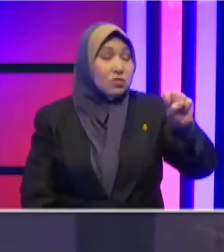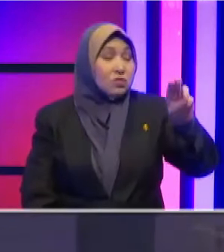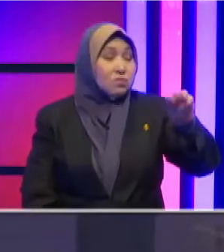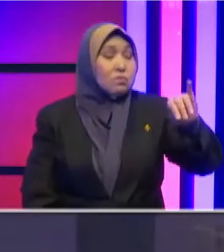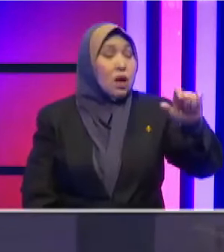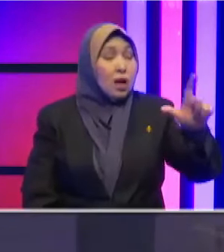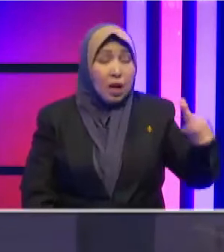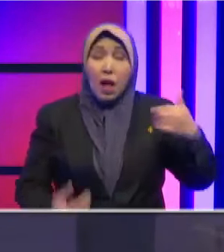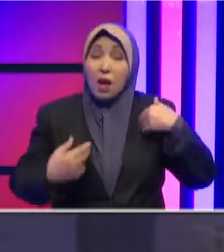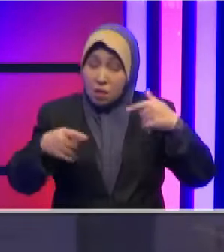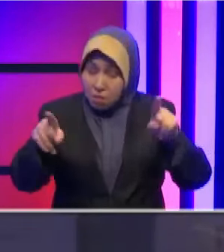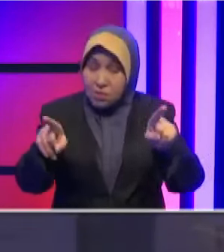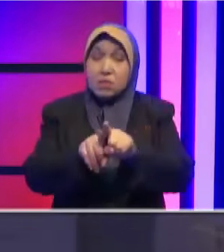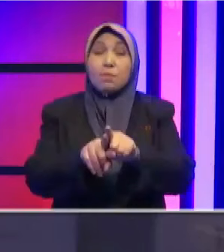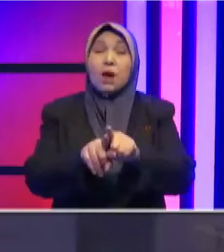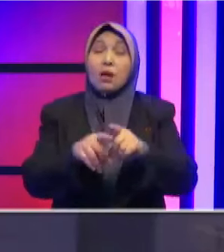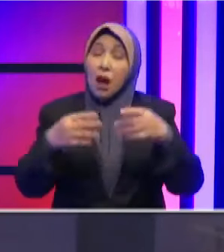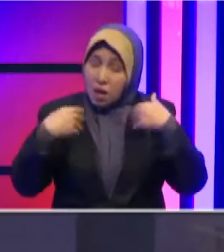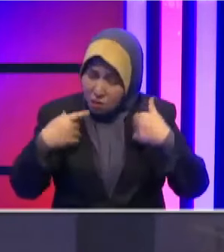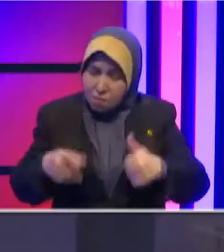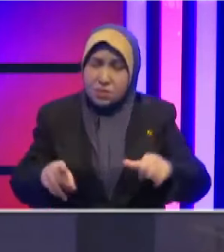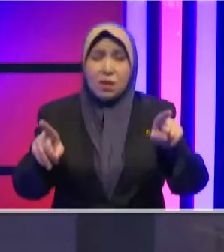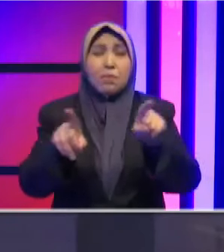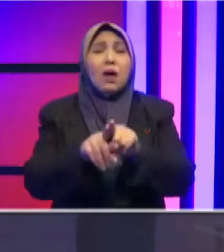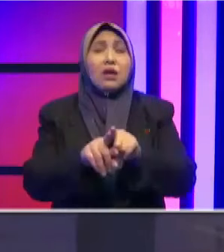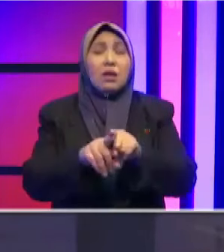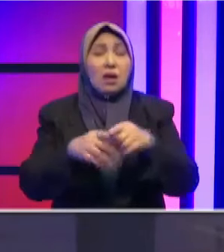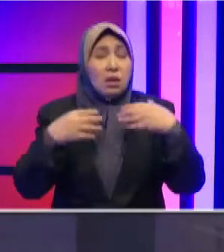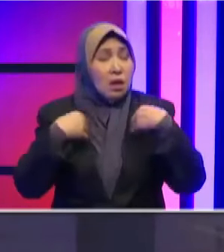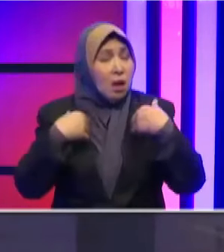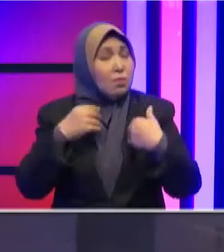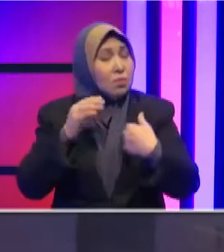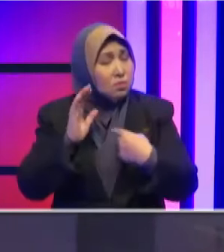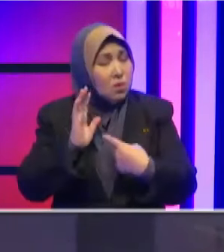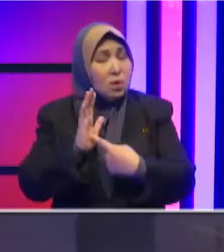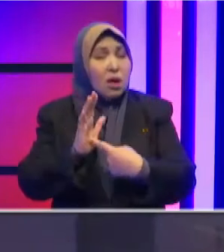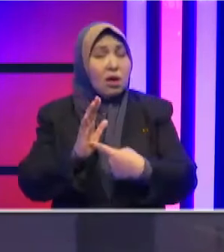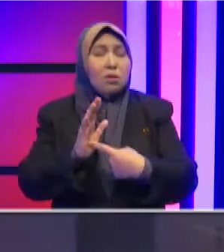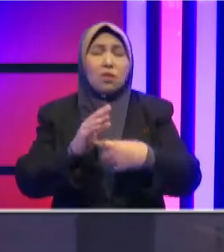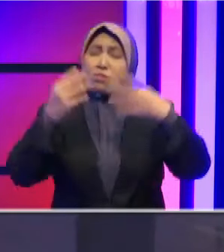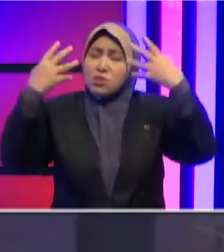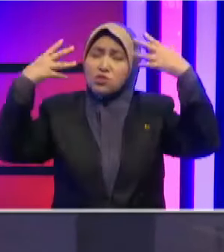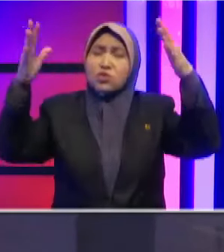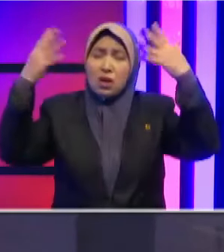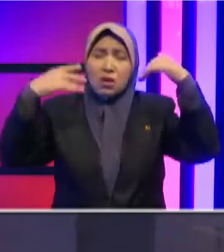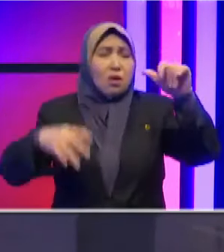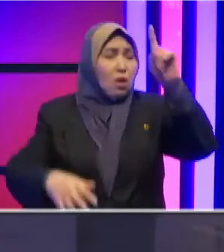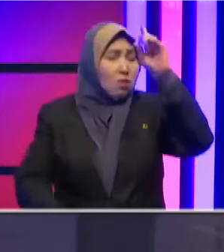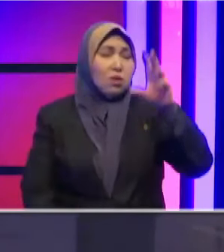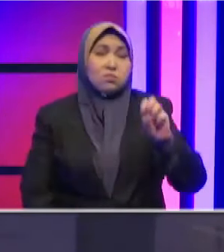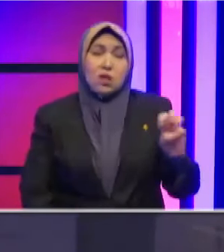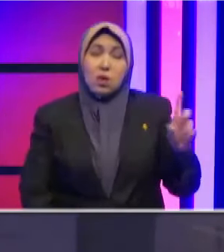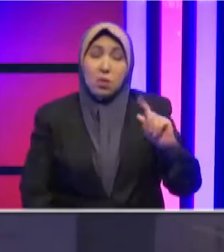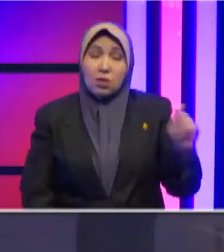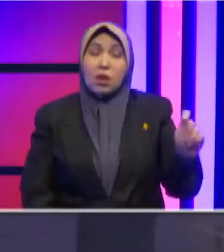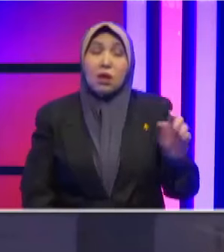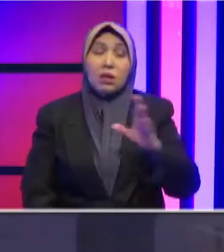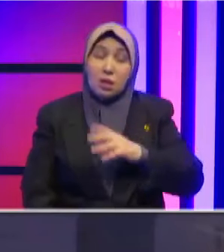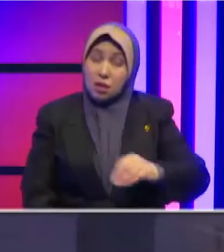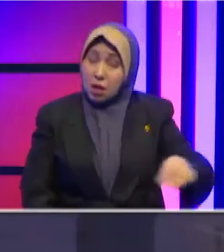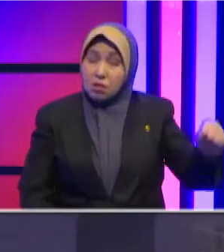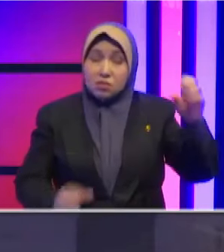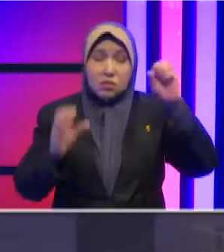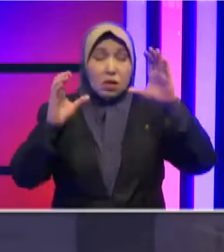ada persamaan-persamaan dia adalah menunjukkan salah satu kebesaran Allah Subhanahu Wa Ta'ala selain secara